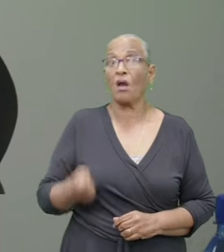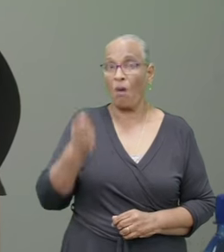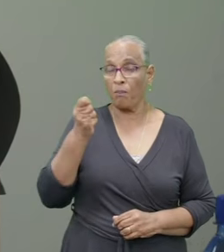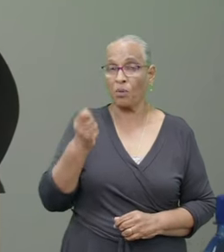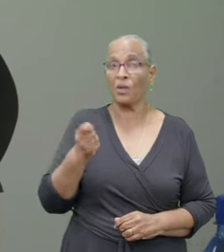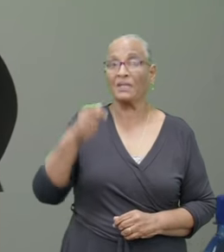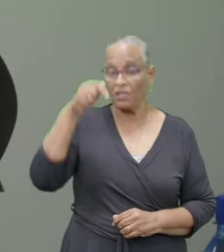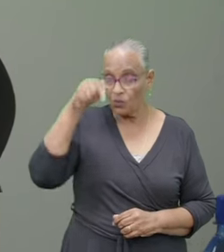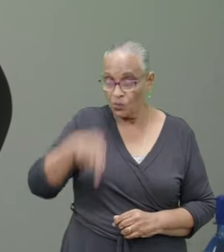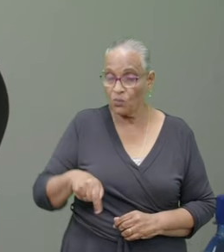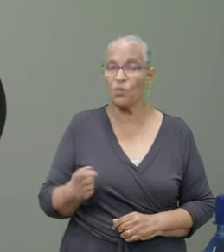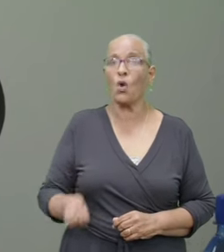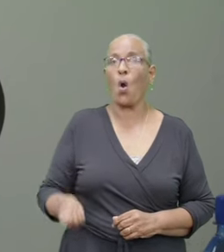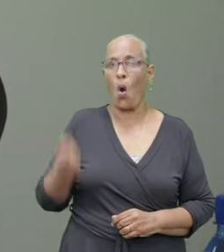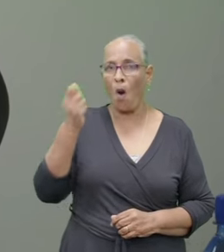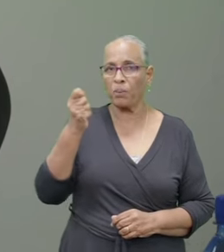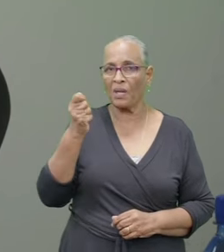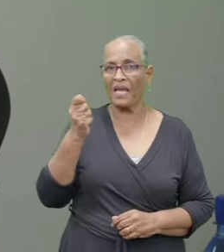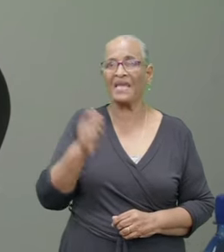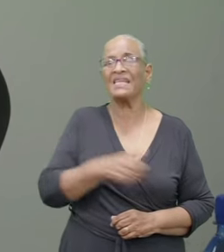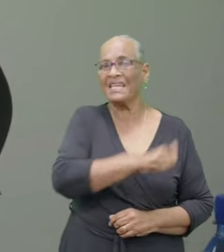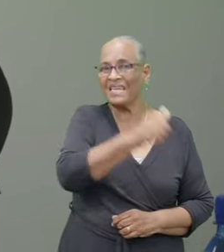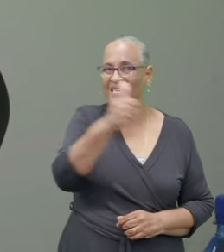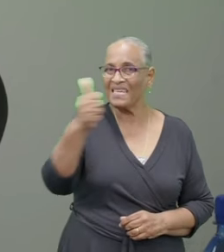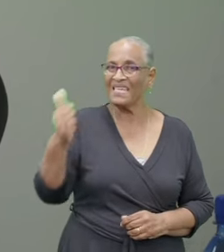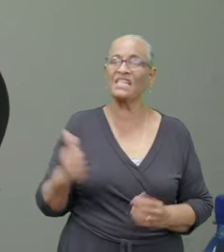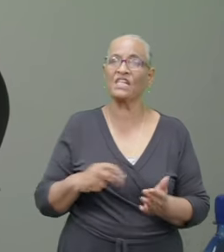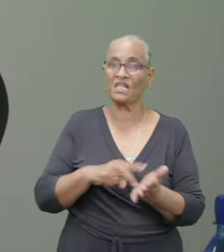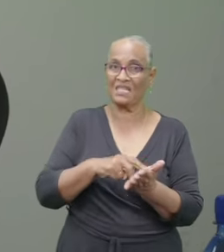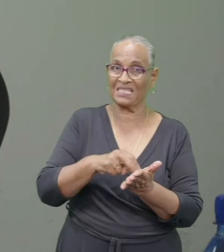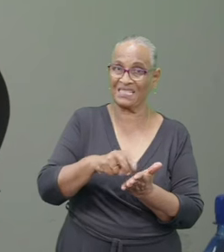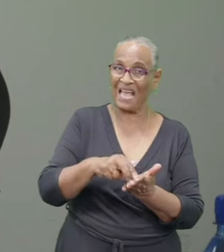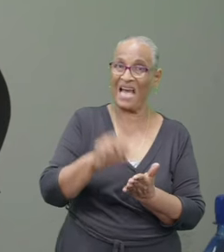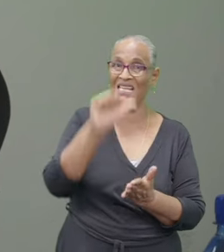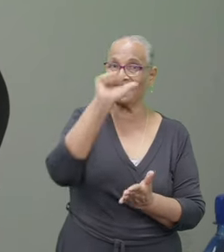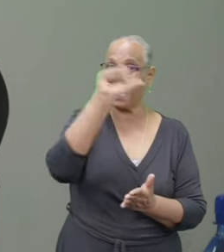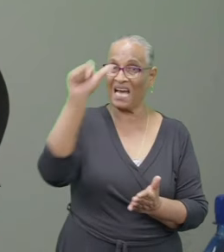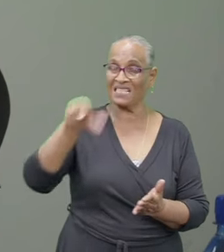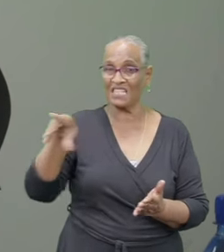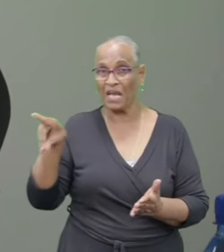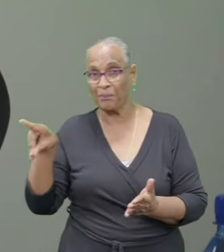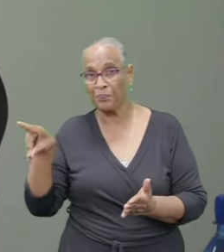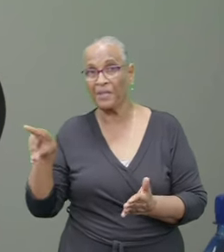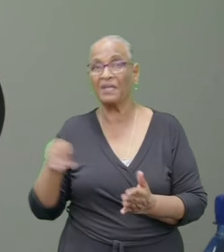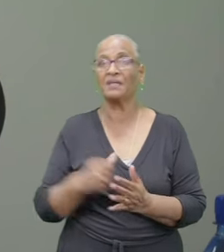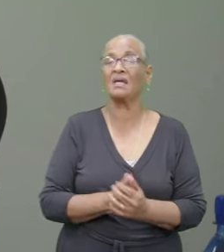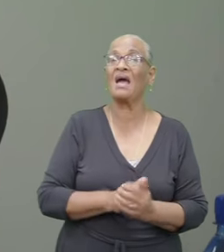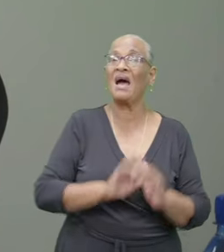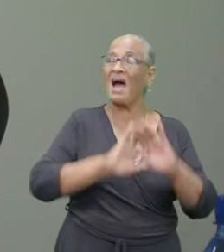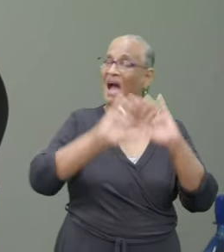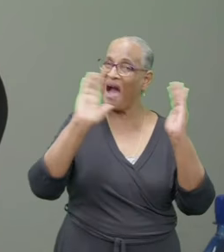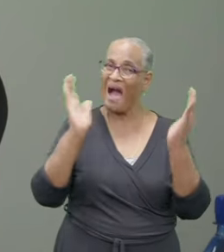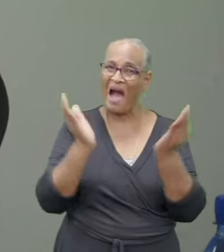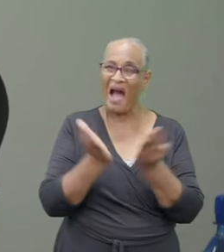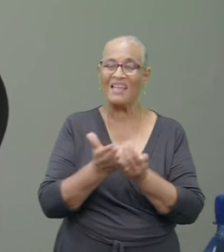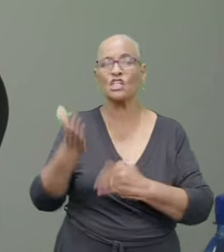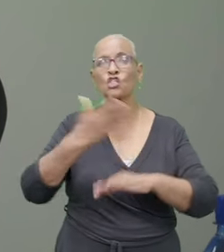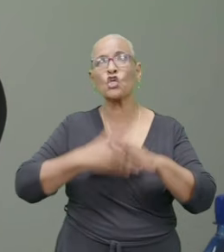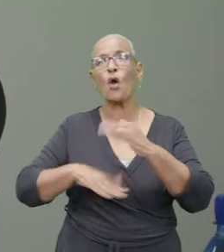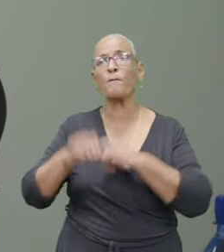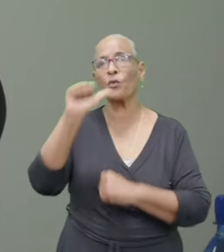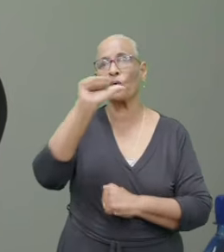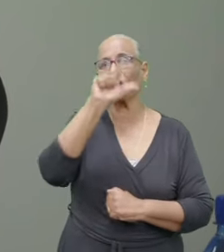land opgeleid worden. De stages lopen in het academisch ziekenhuis. De bedside teaching vindt plaats in het academisch ziekenhuis. Ook